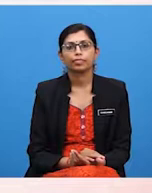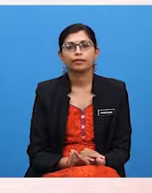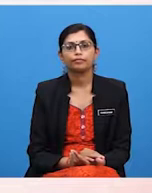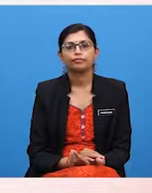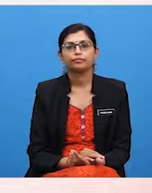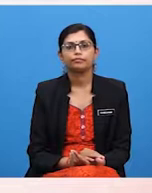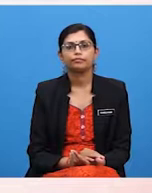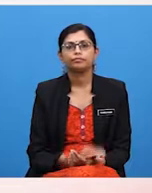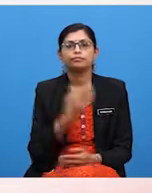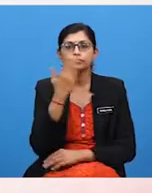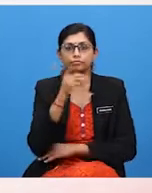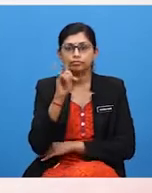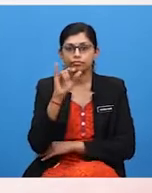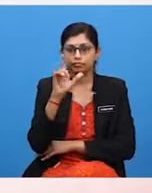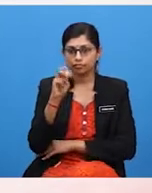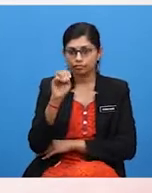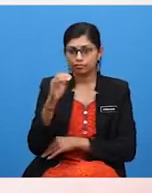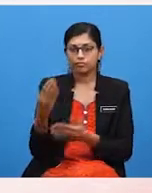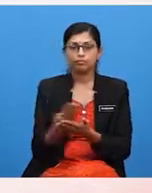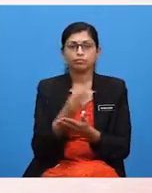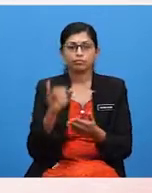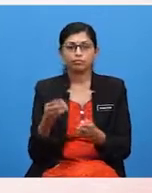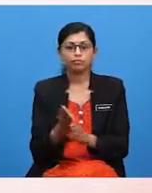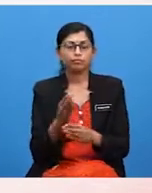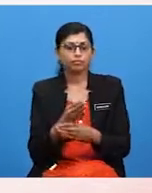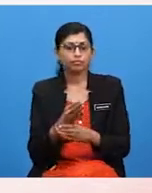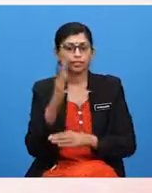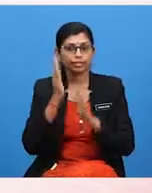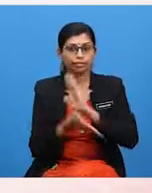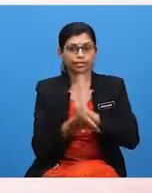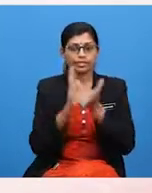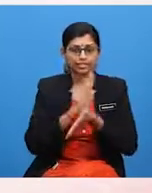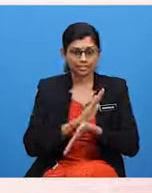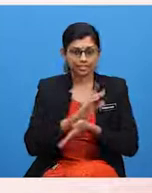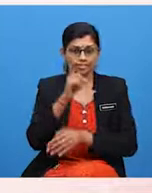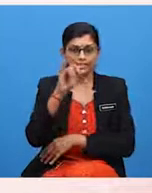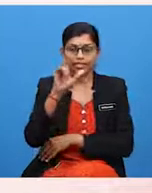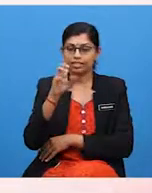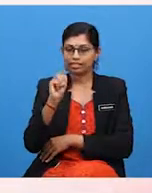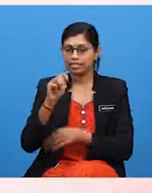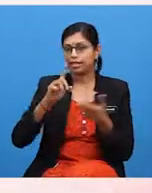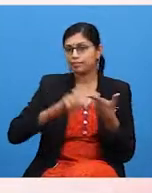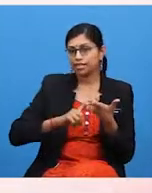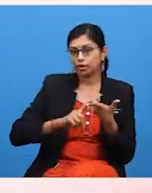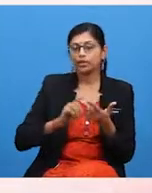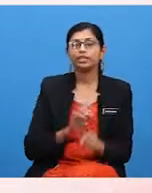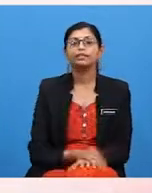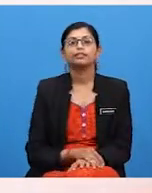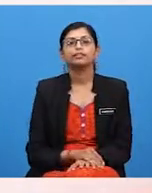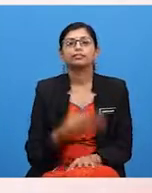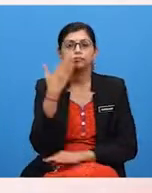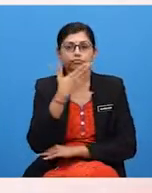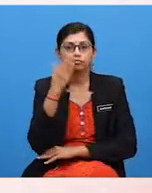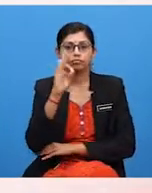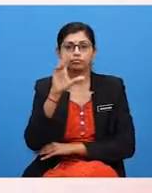Tisu xilem baharu yang dibentuk akan menjadi xilem sekunder, manakala